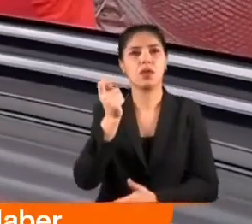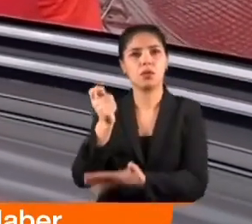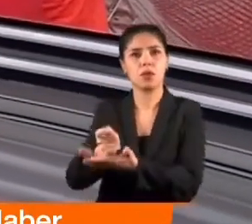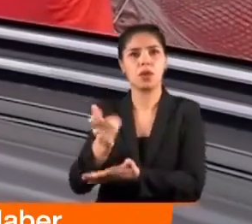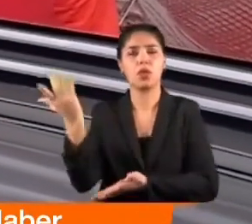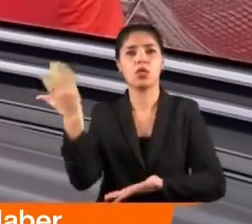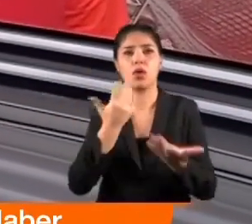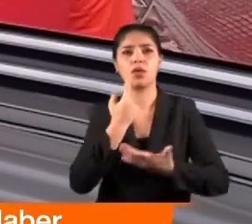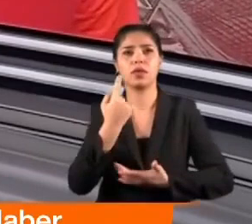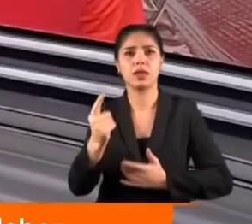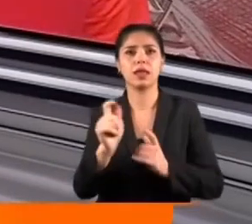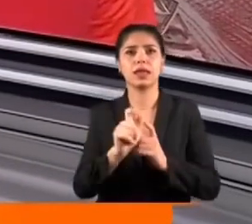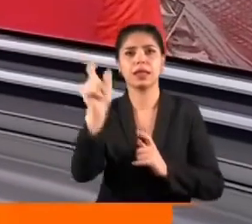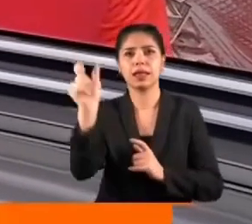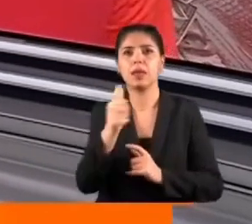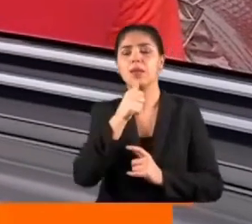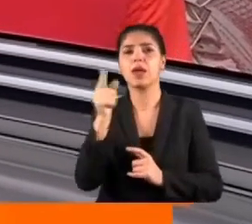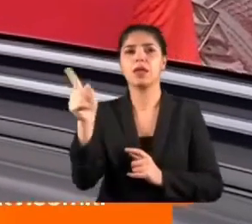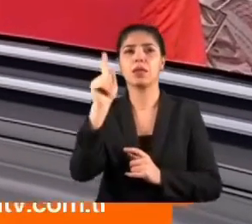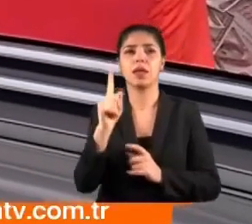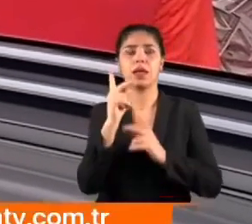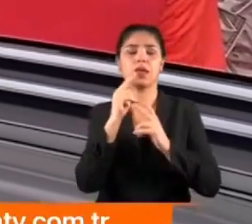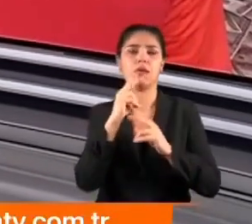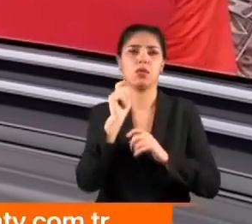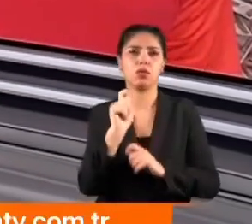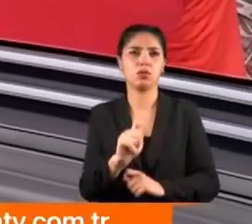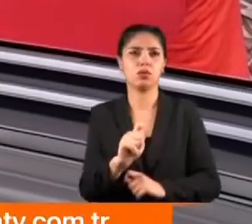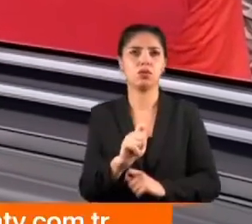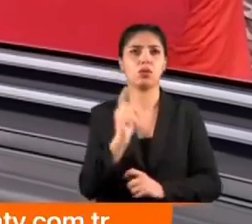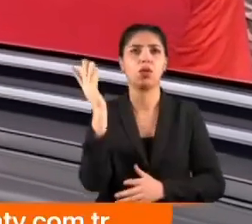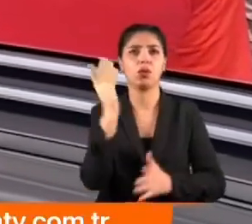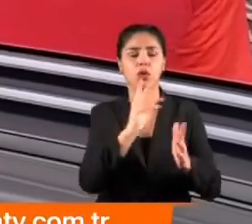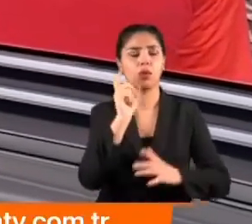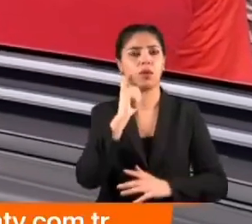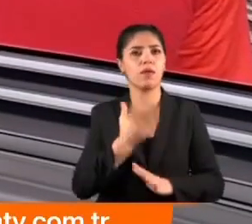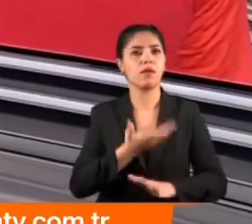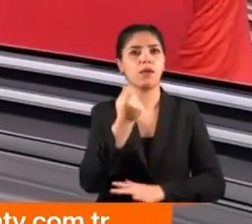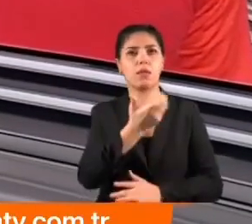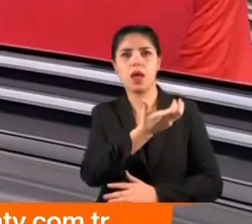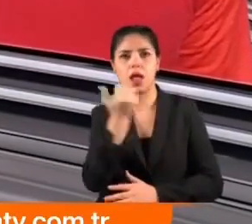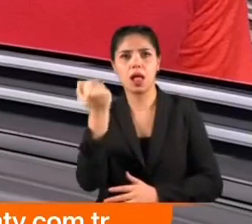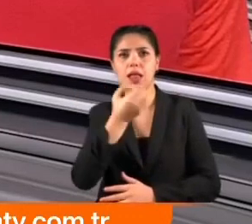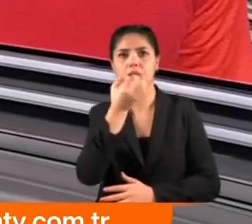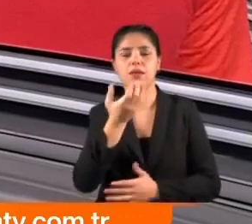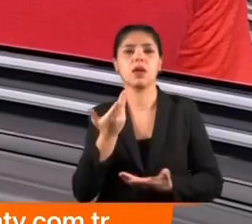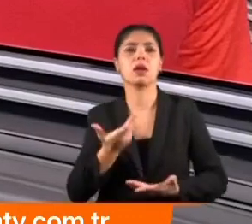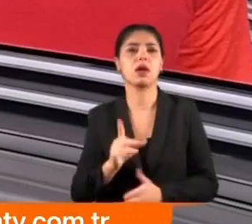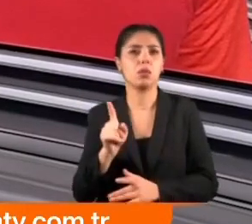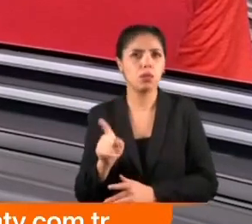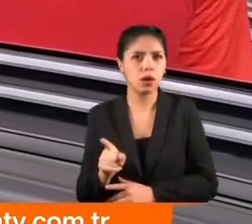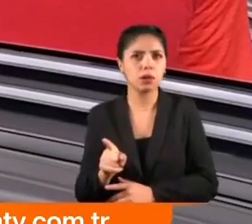kendisini dövdüğünü öne sürdü Semih Kaya. İlk kez konuştu. Kaya, Erzan'ın darp iddialarını ve fazla para aldığı ifadesini kabul